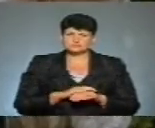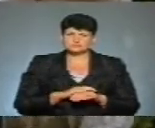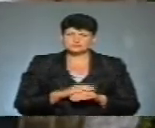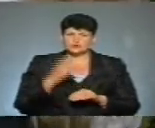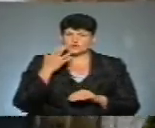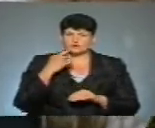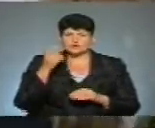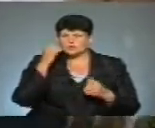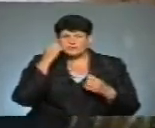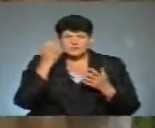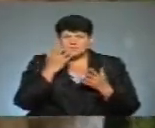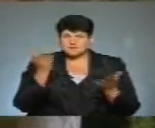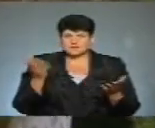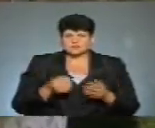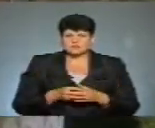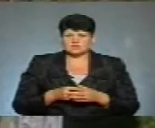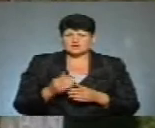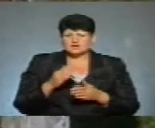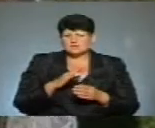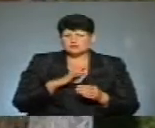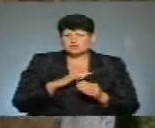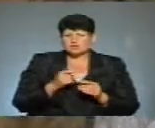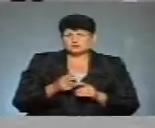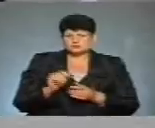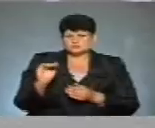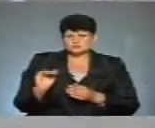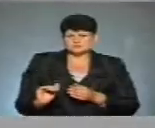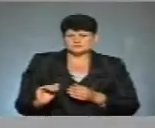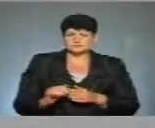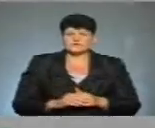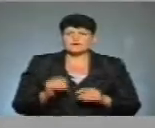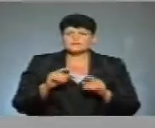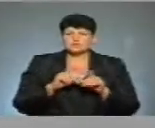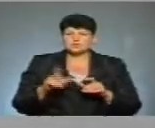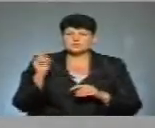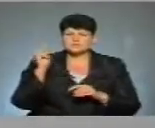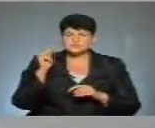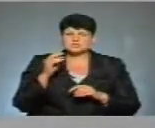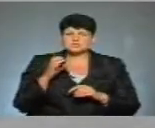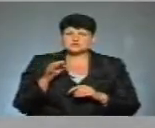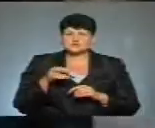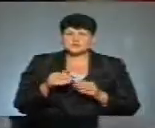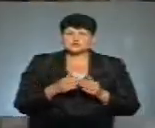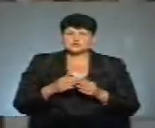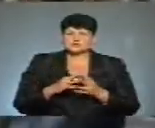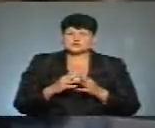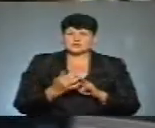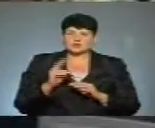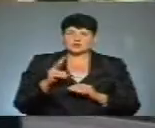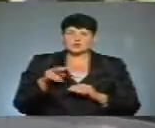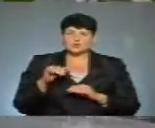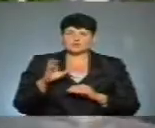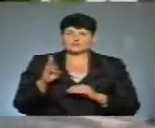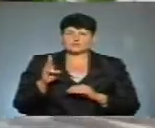коли я його не пам'ятаю. Я зовсім була ще маленька. Школа, в якій вчитиметься Софія, в сусідньому селі Клювенці. Це